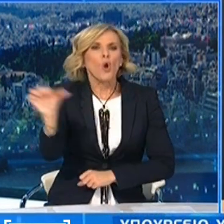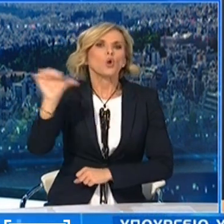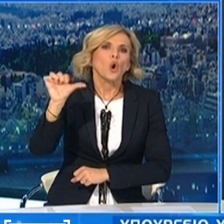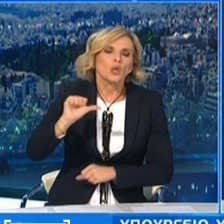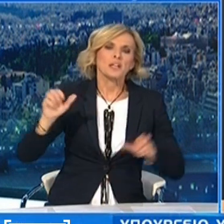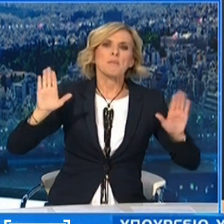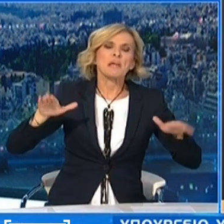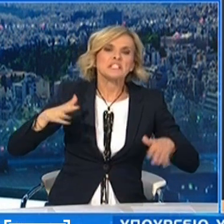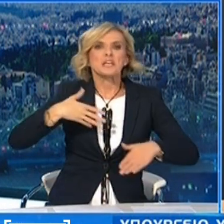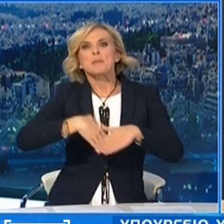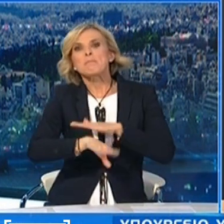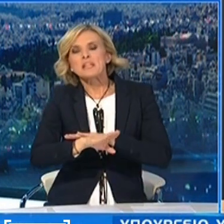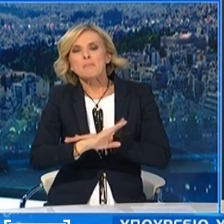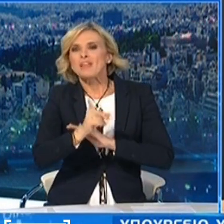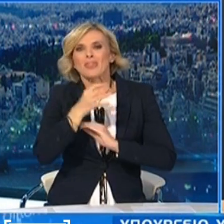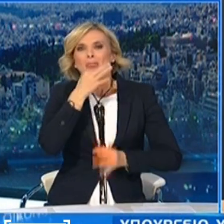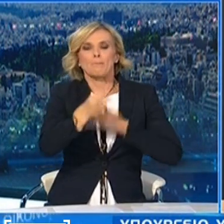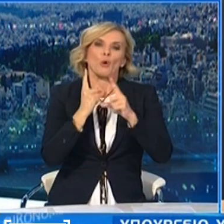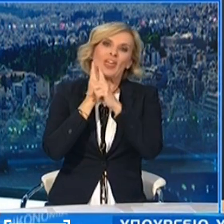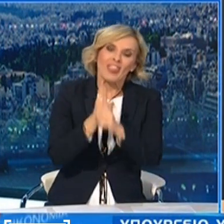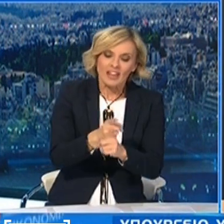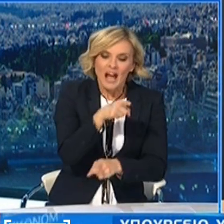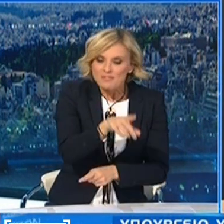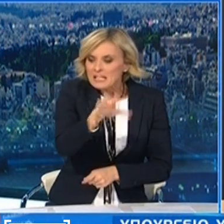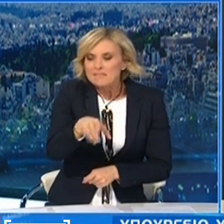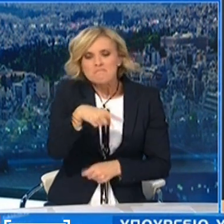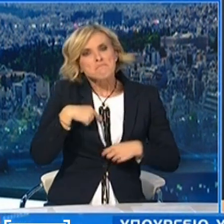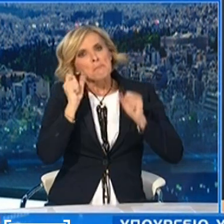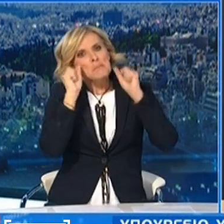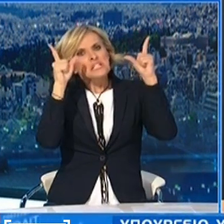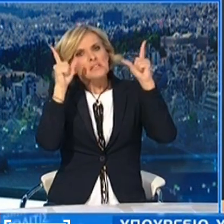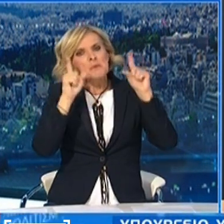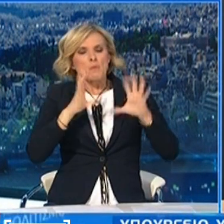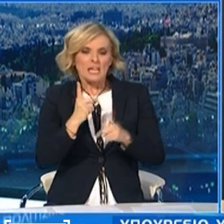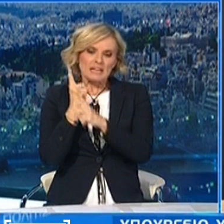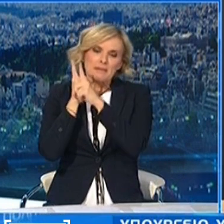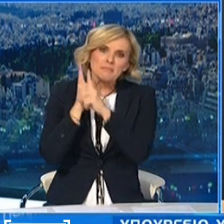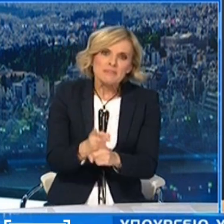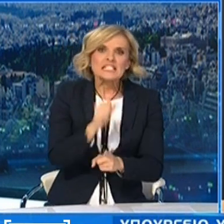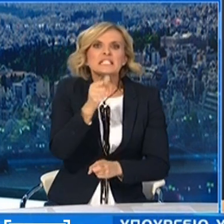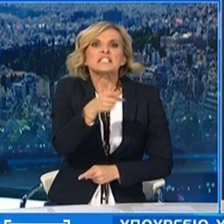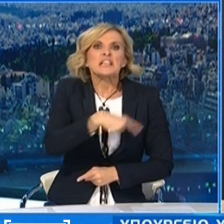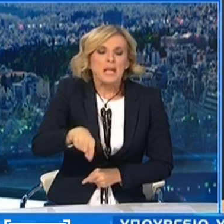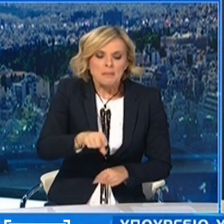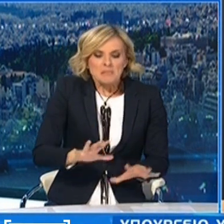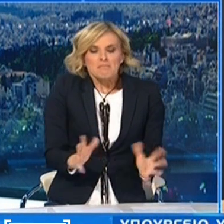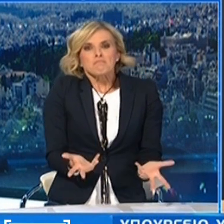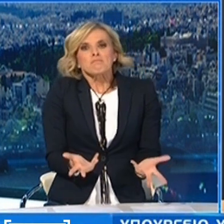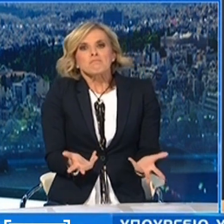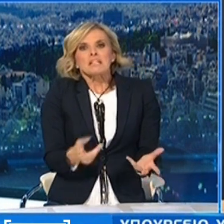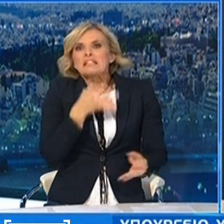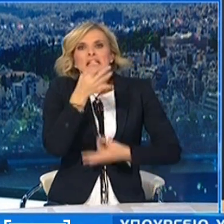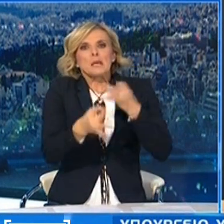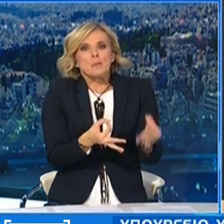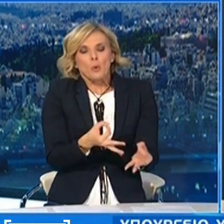δεν θα μπω σε συγκεκριμένες γειτονιές και μου κάνει εντύπωση, έτσι, πολύ εξειδίκευση, δηλαδή το Σύνταγμα, δεν ξέρω πώς προκύπτει